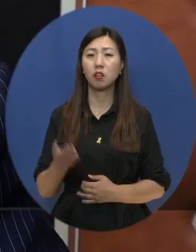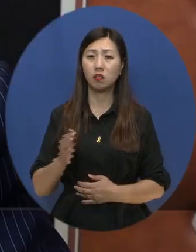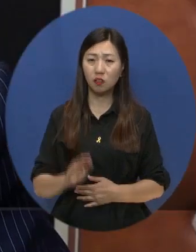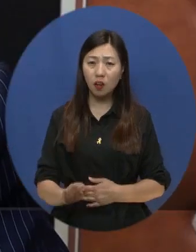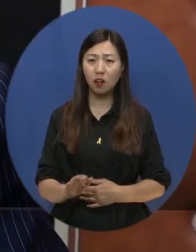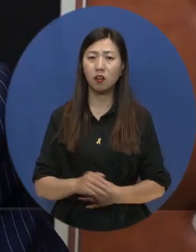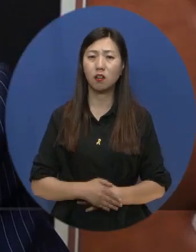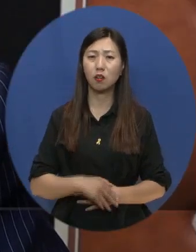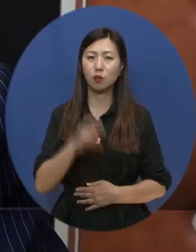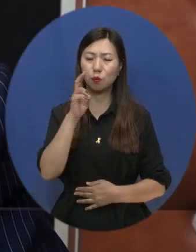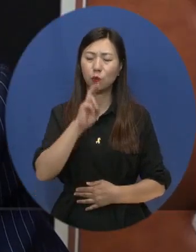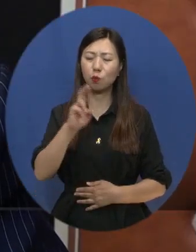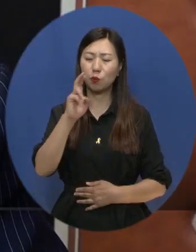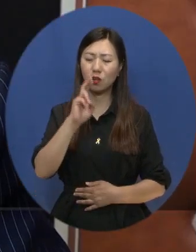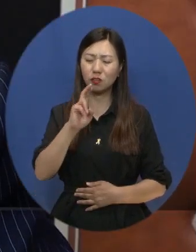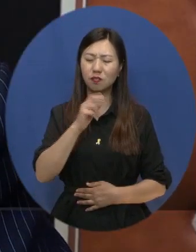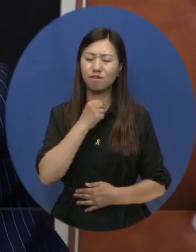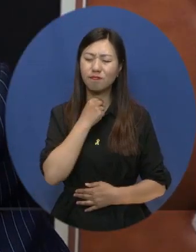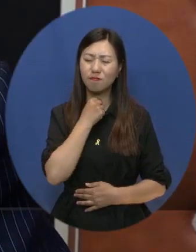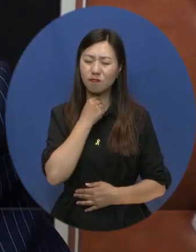노래를 하고 싶더라고요.